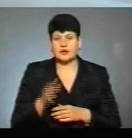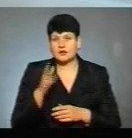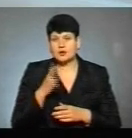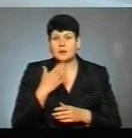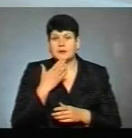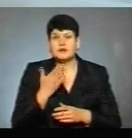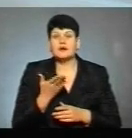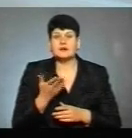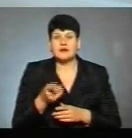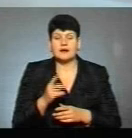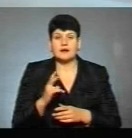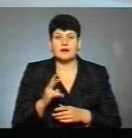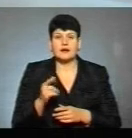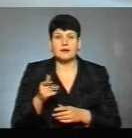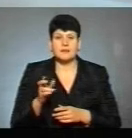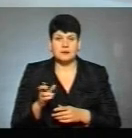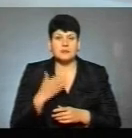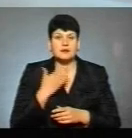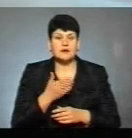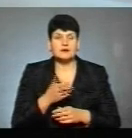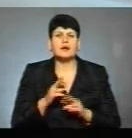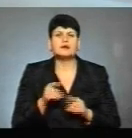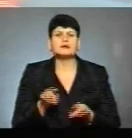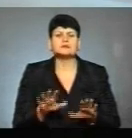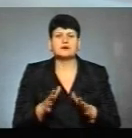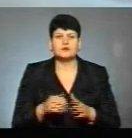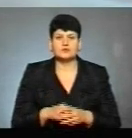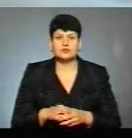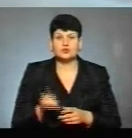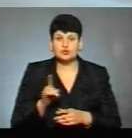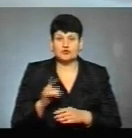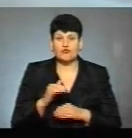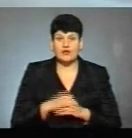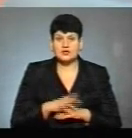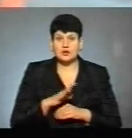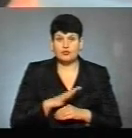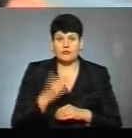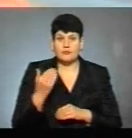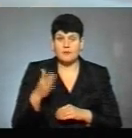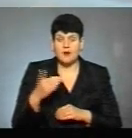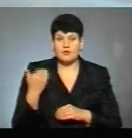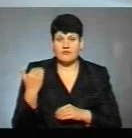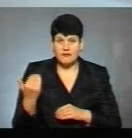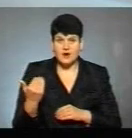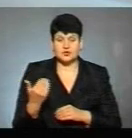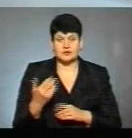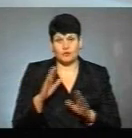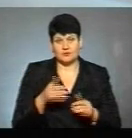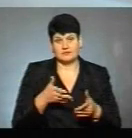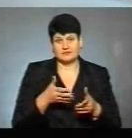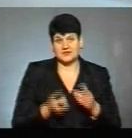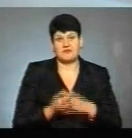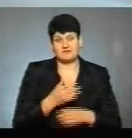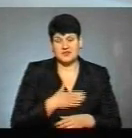що питають, де окаябісти. Як то так? Він каже, ну що, вечір був ваш прапор, рано дивився наш.